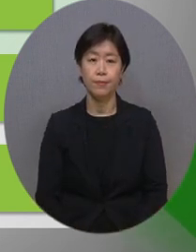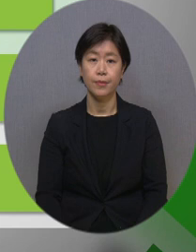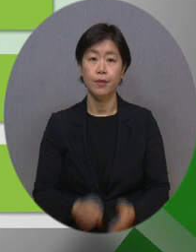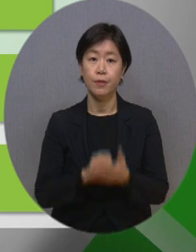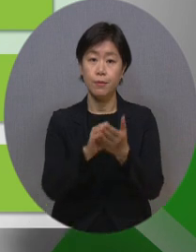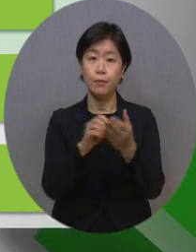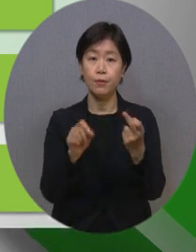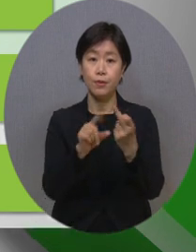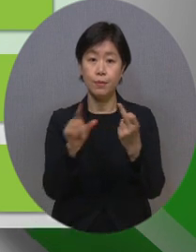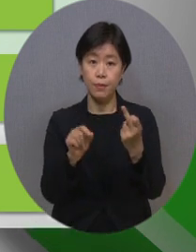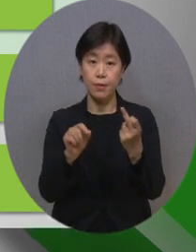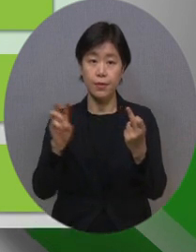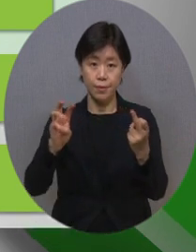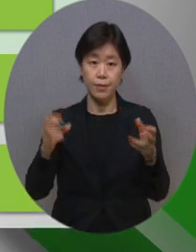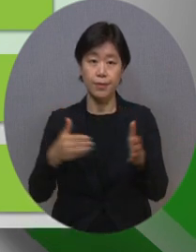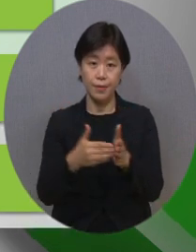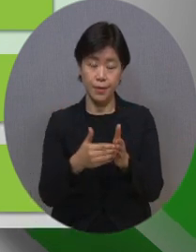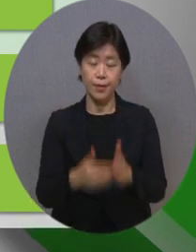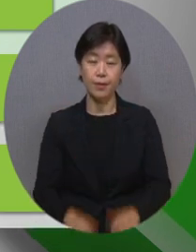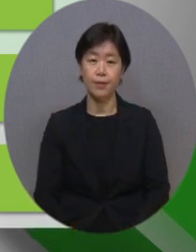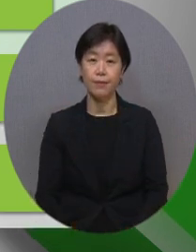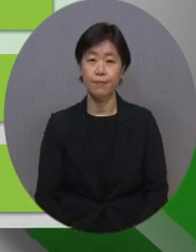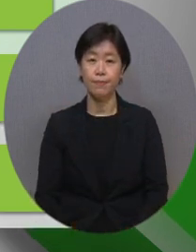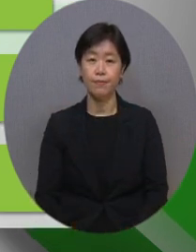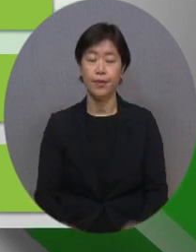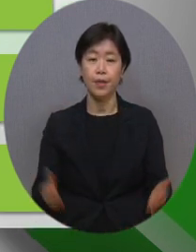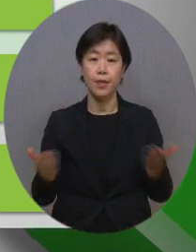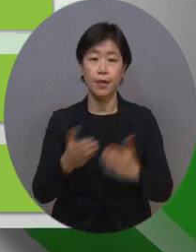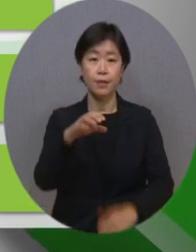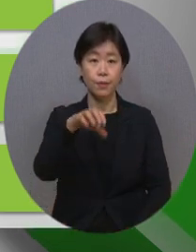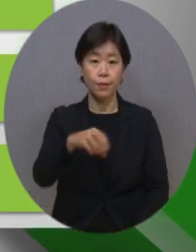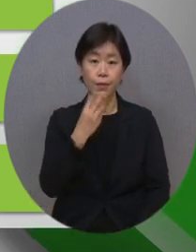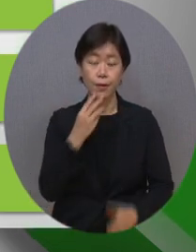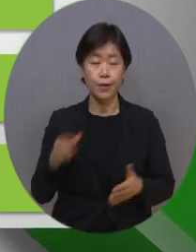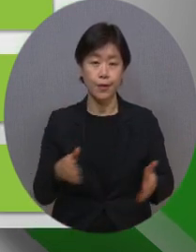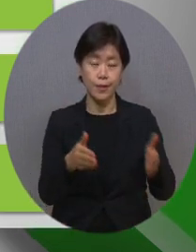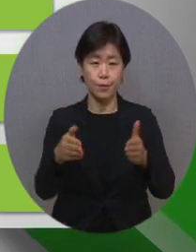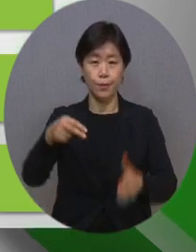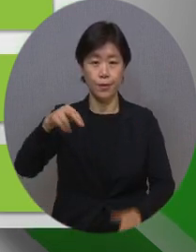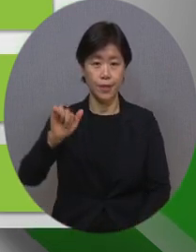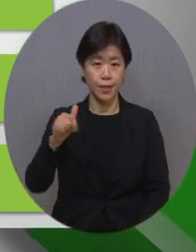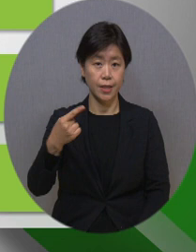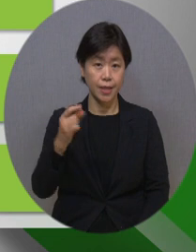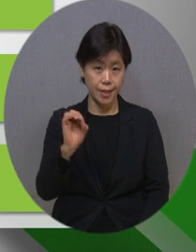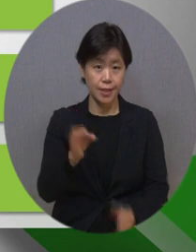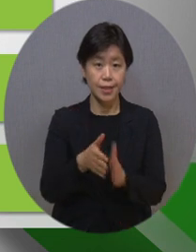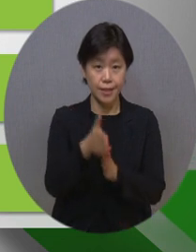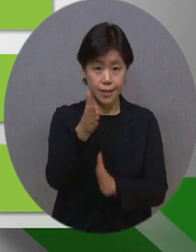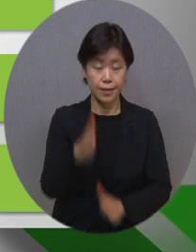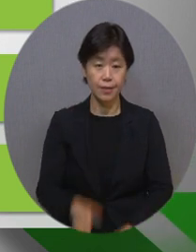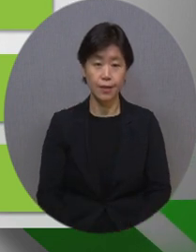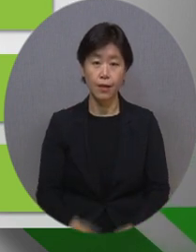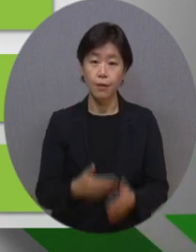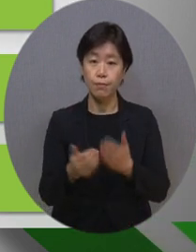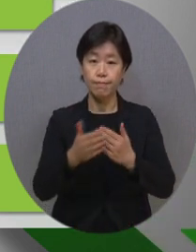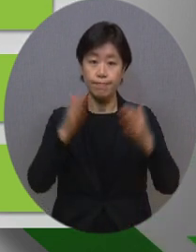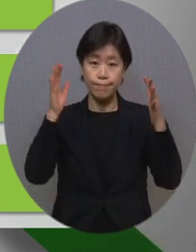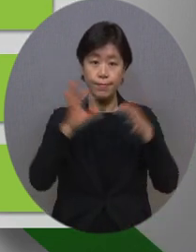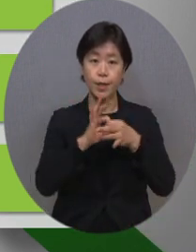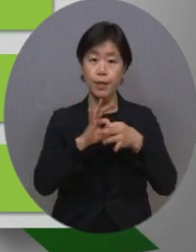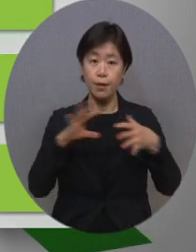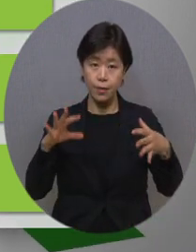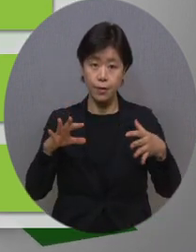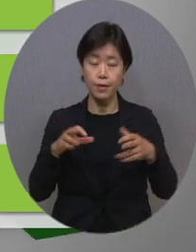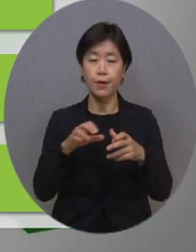접수 마감일은 12월 30일까지며 근무지는 경기도 시흥시입니다. 경력과 학력은